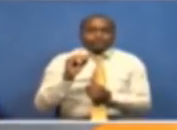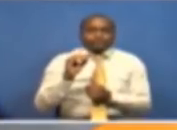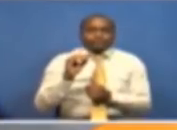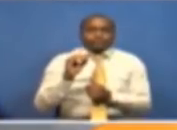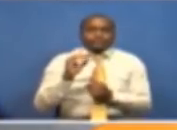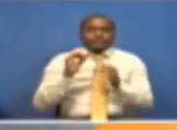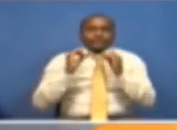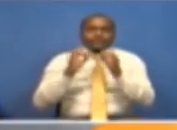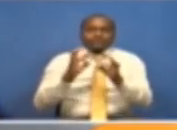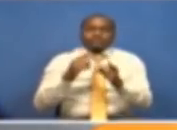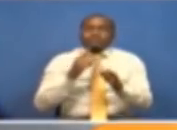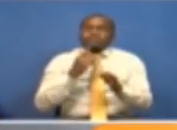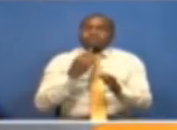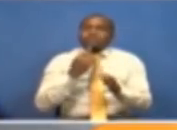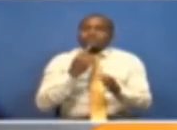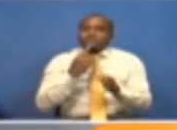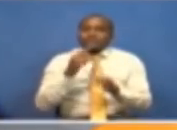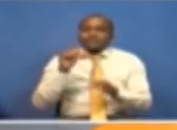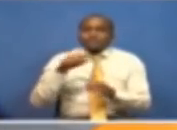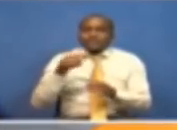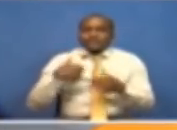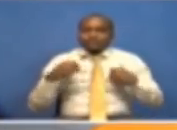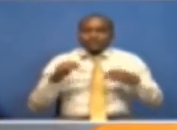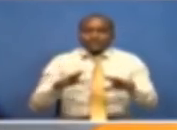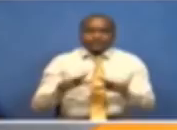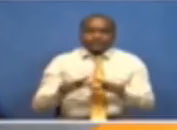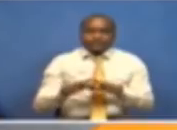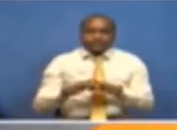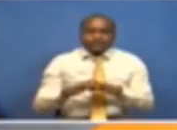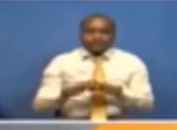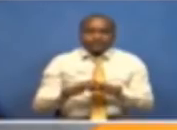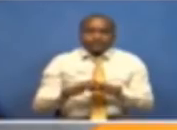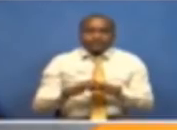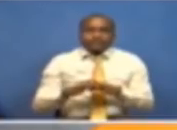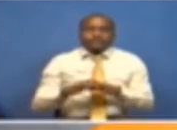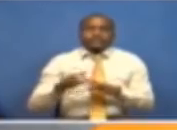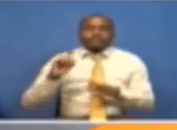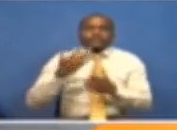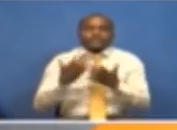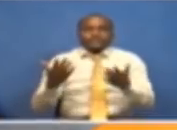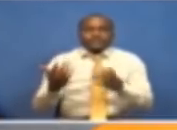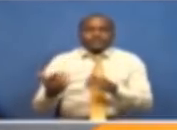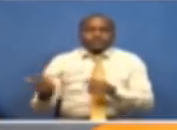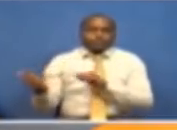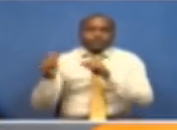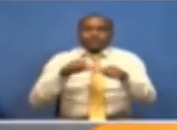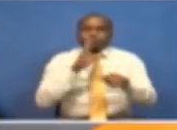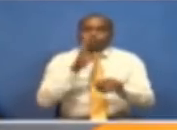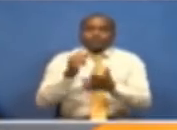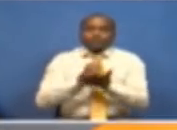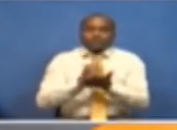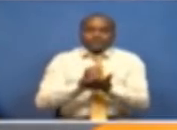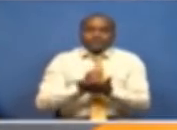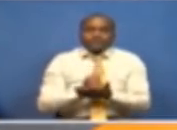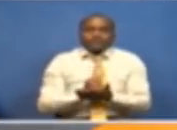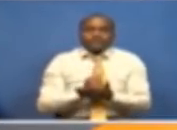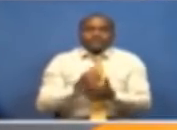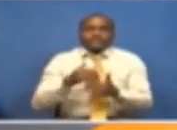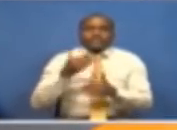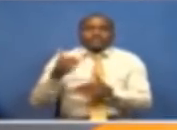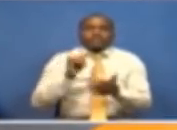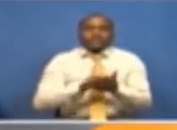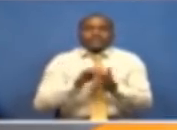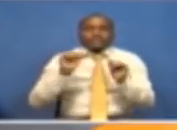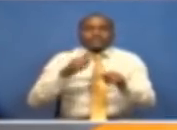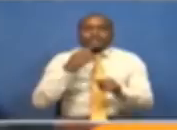claim innocence, then the first thing that he must do is to declare himself so that he can be audited. And then after that, then he'll be able to